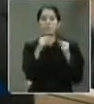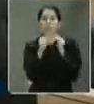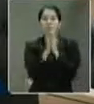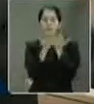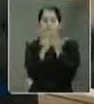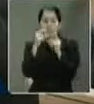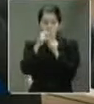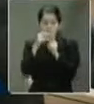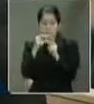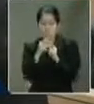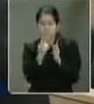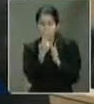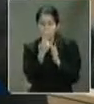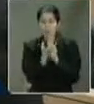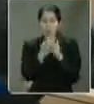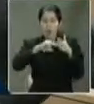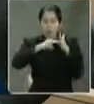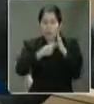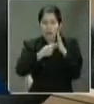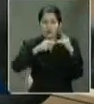คือมั่วสุมคือการสุมหัว